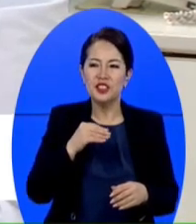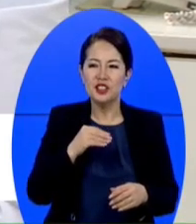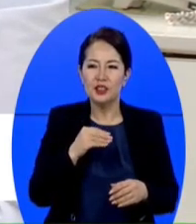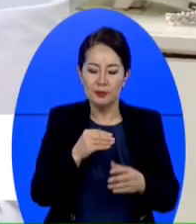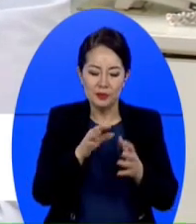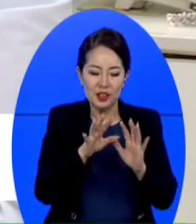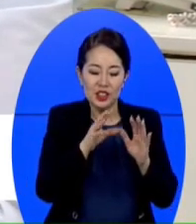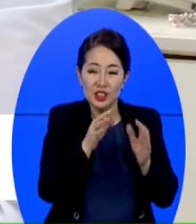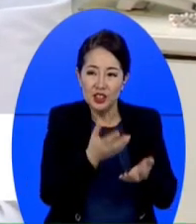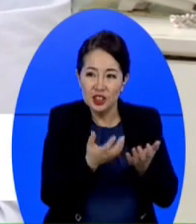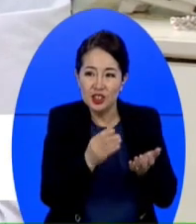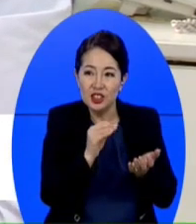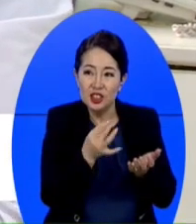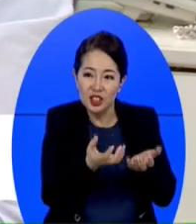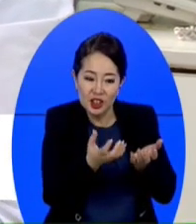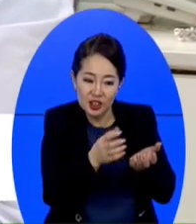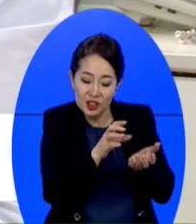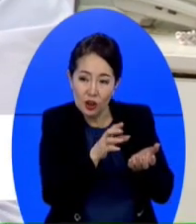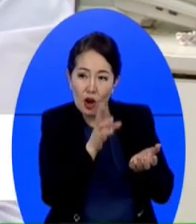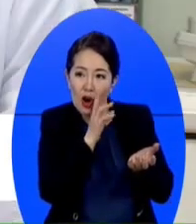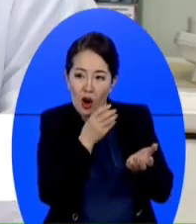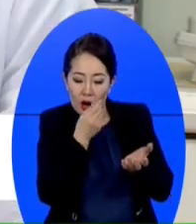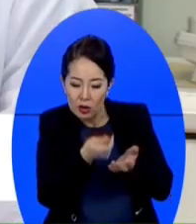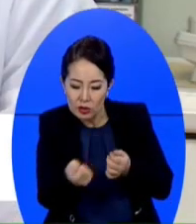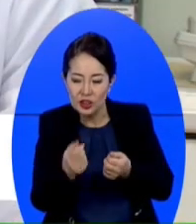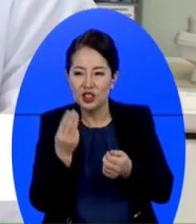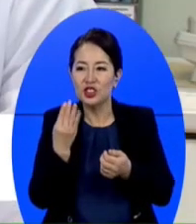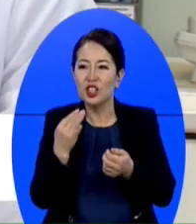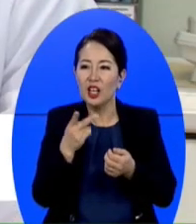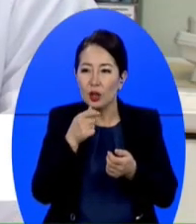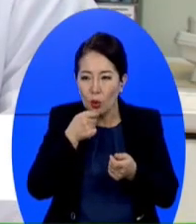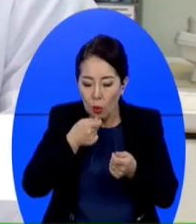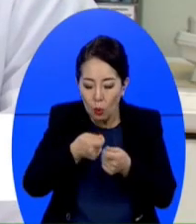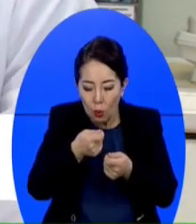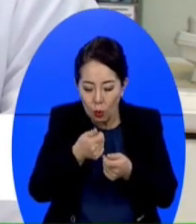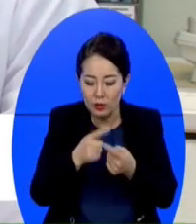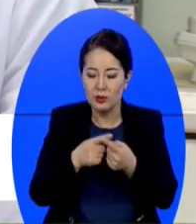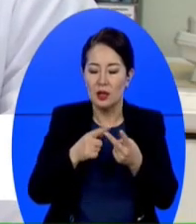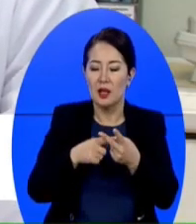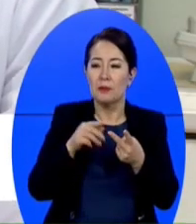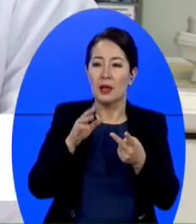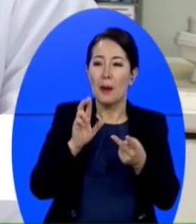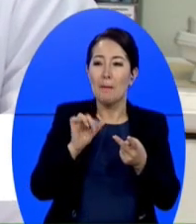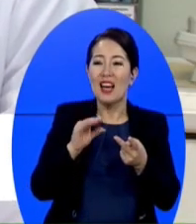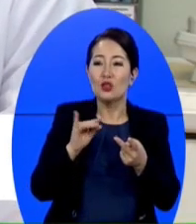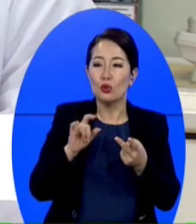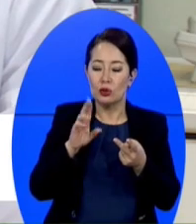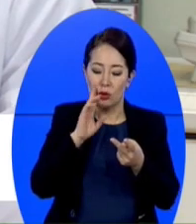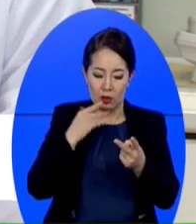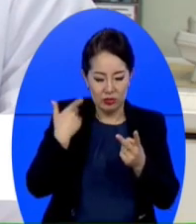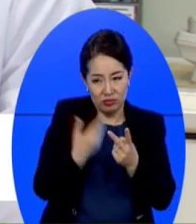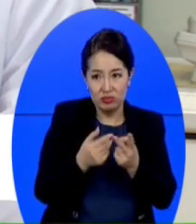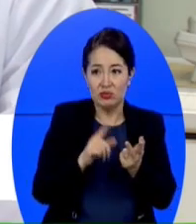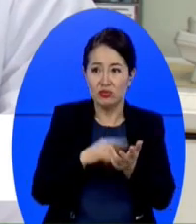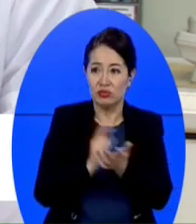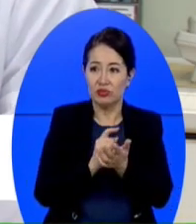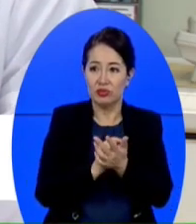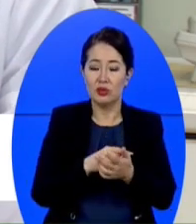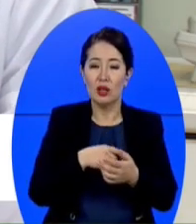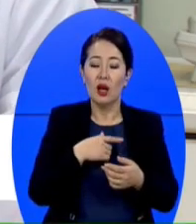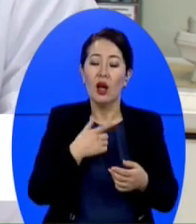хоол хүнсийг хэрэглүүлэх шингэн зүйлийг ихээр уулгах, тэмээнээр баялаг баяжуулсан хоол хүнсийг л хэрэглэх нь чухал. Амьсгалын замын